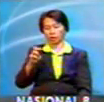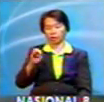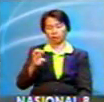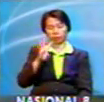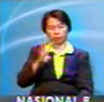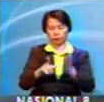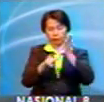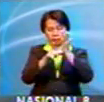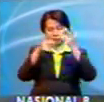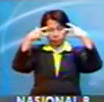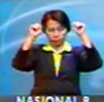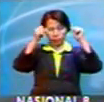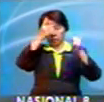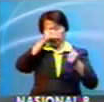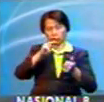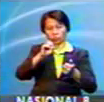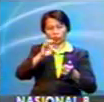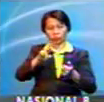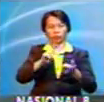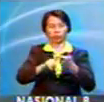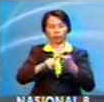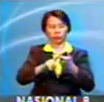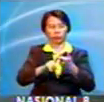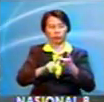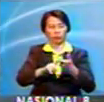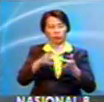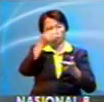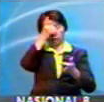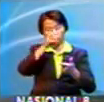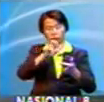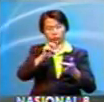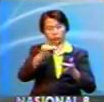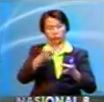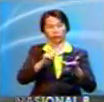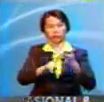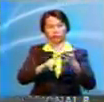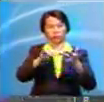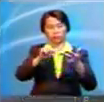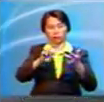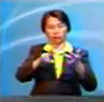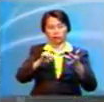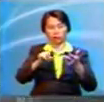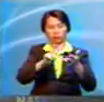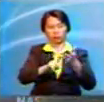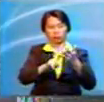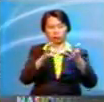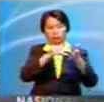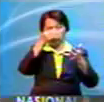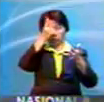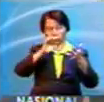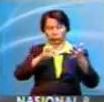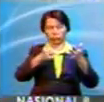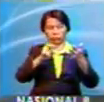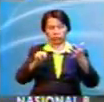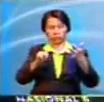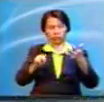naib Presiden diisi Dato' Nurul Arifin, Abdul Majid, Dato' Rosni Sohar, Iyaru Mutusami dan Dato' Tian